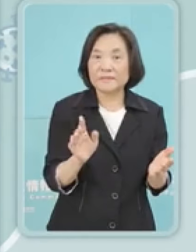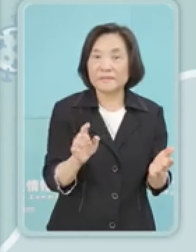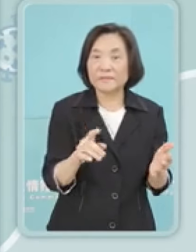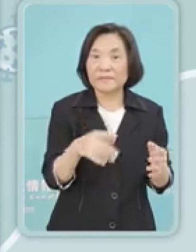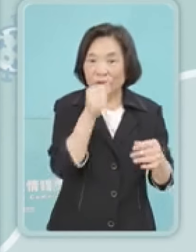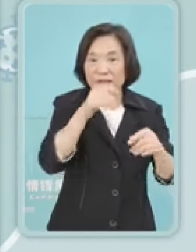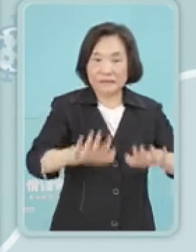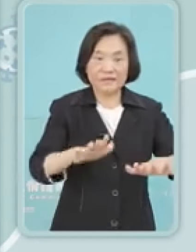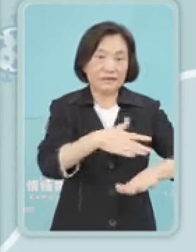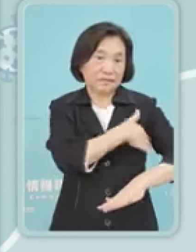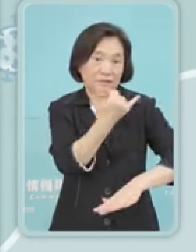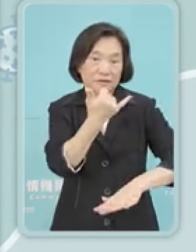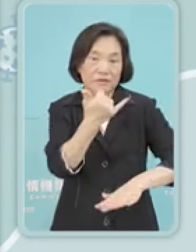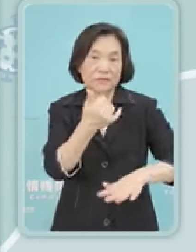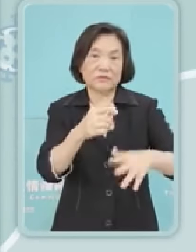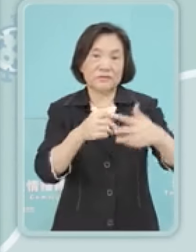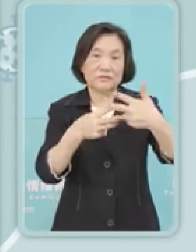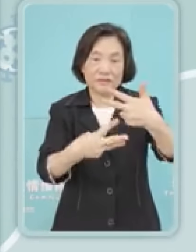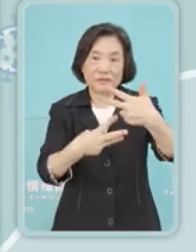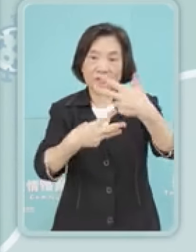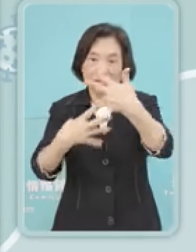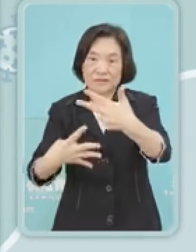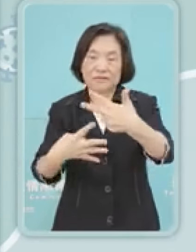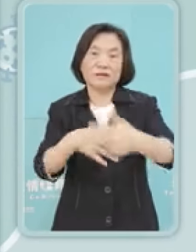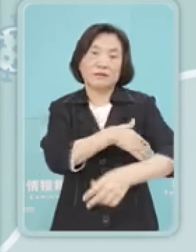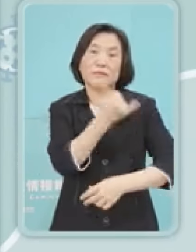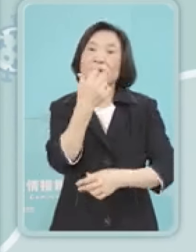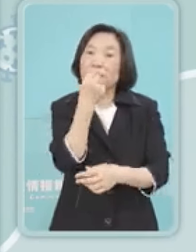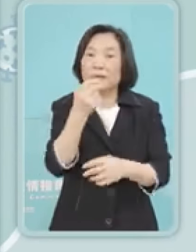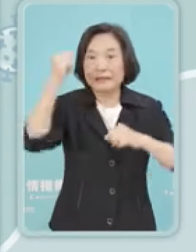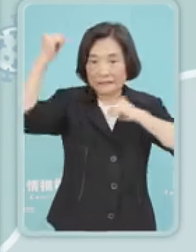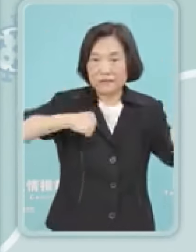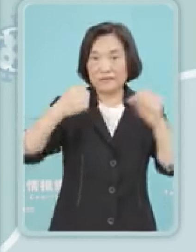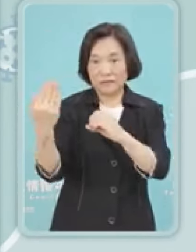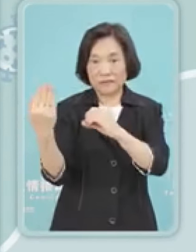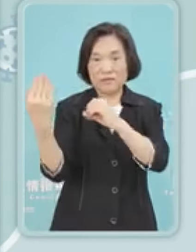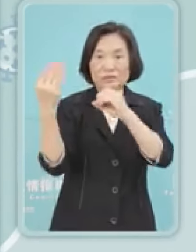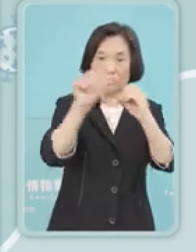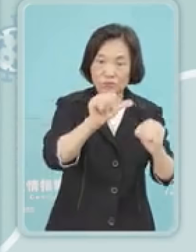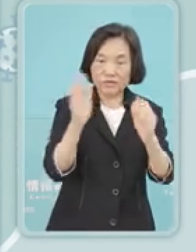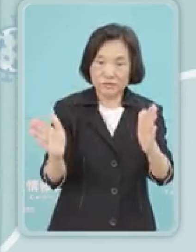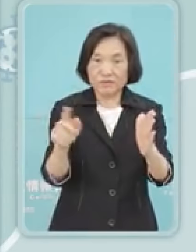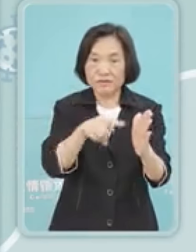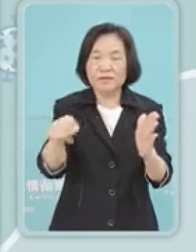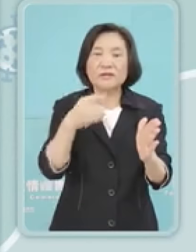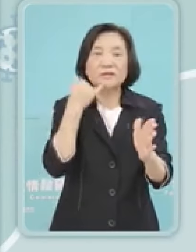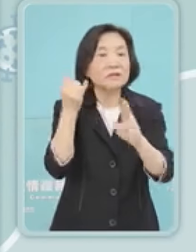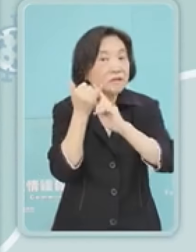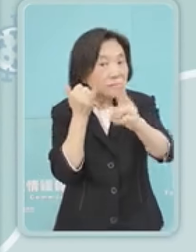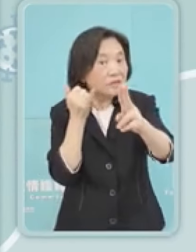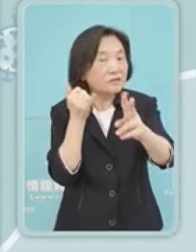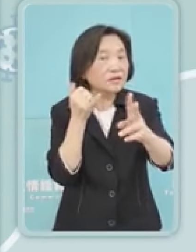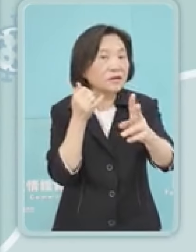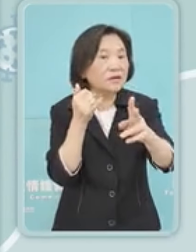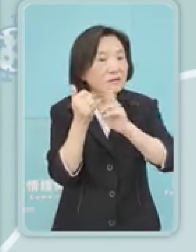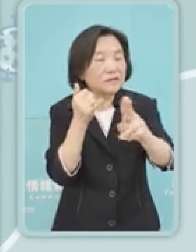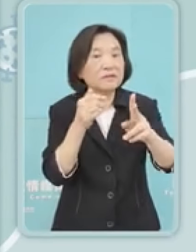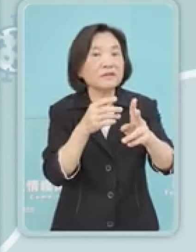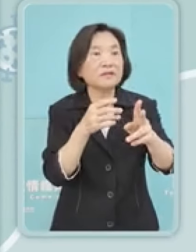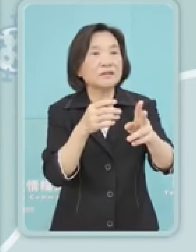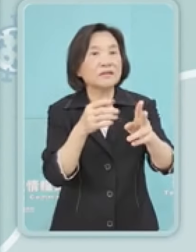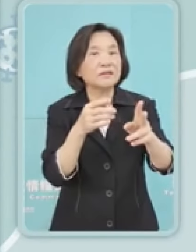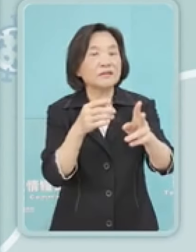这个礼拜六，那7月3号到7月4号礼拜六日哈，早上9点到下午5点，打电话到那个民政